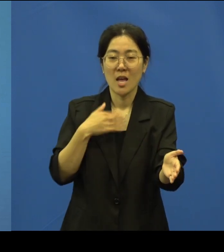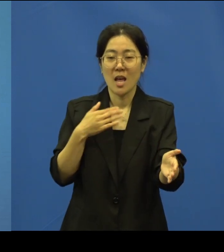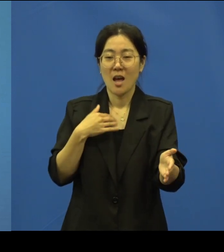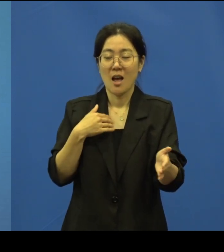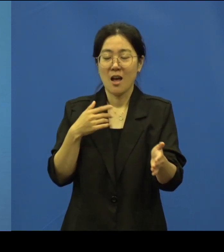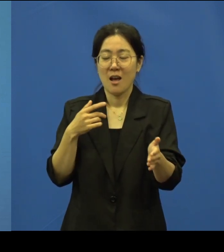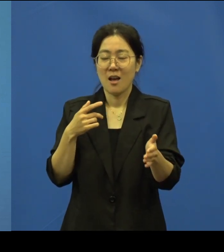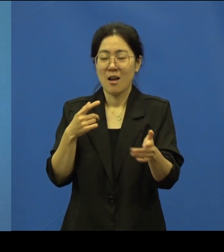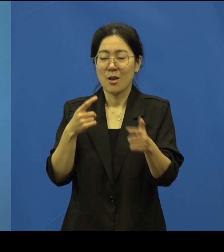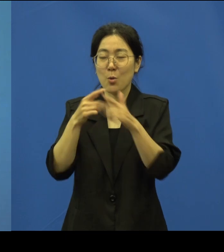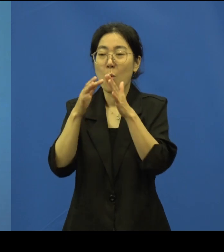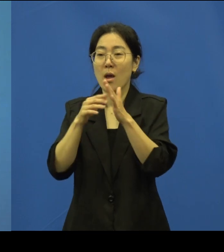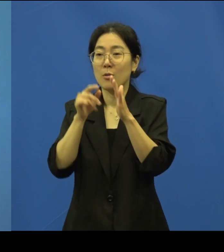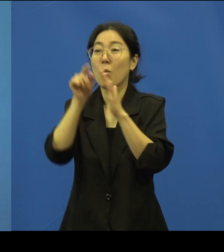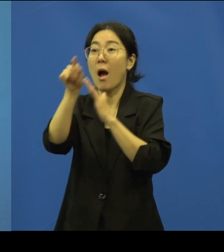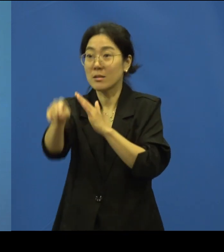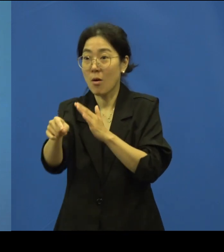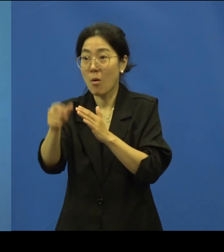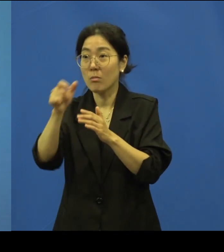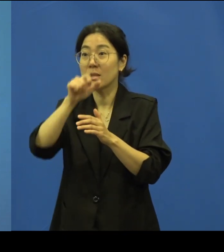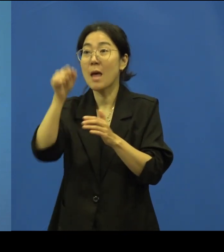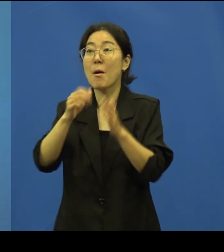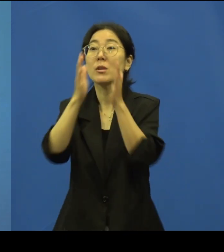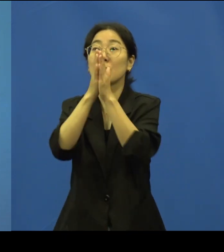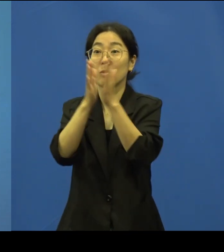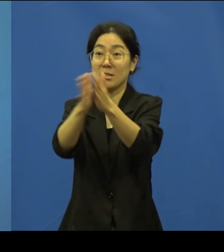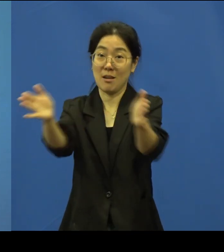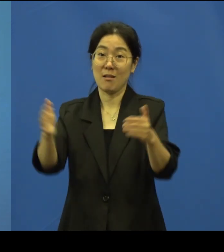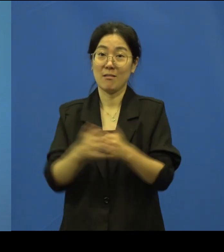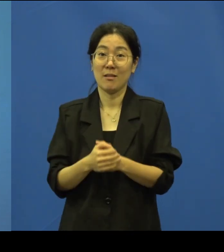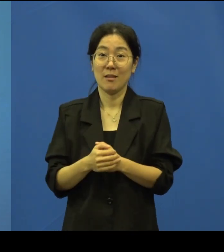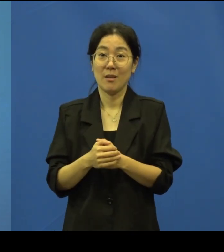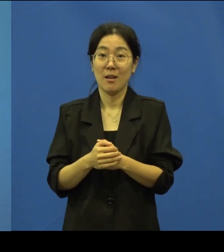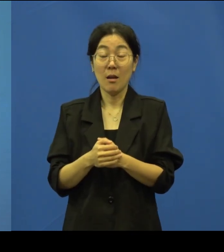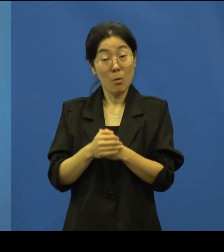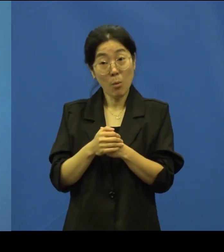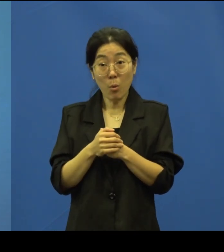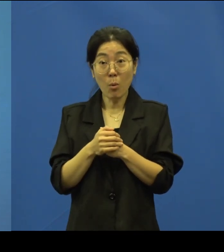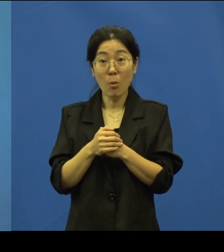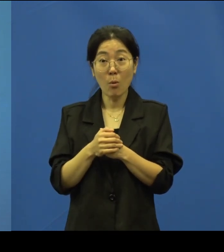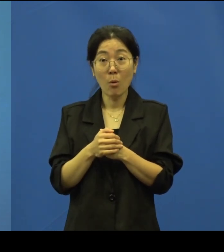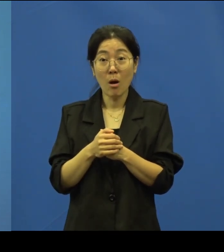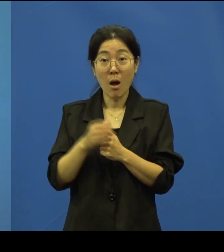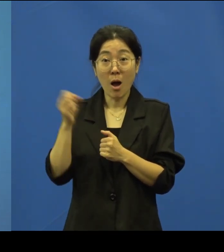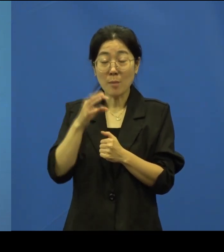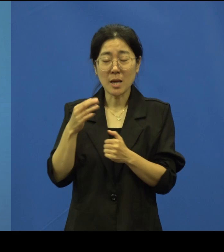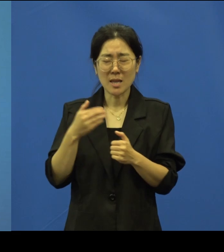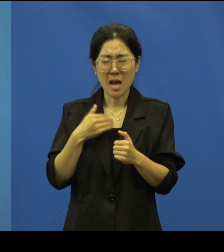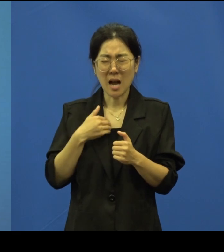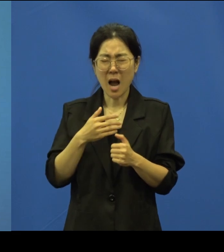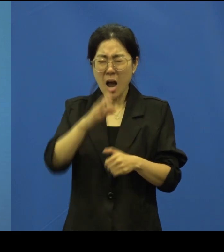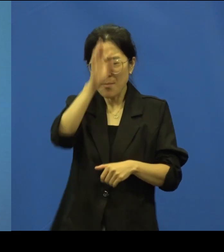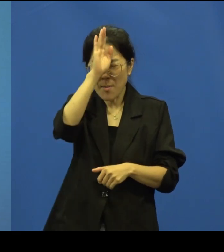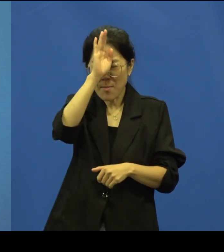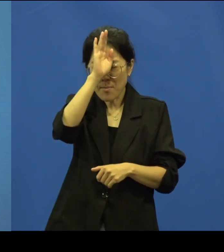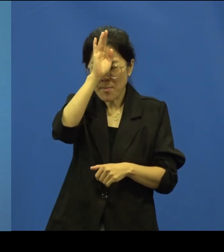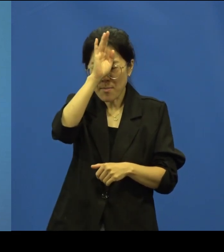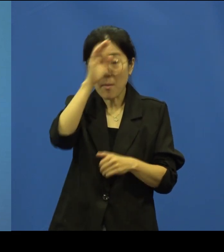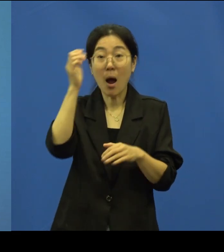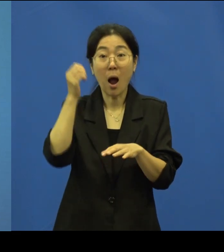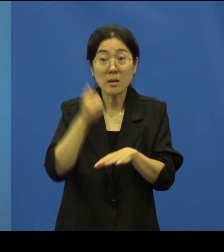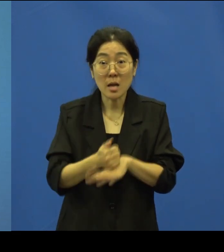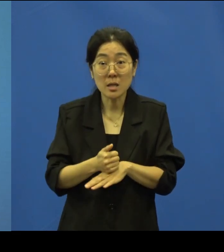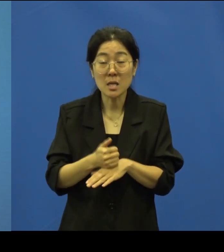교회에 매일 새벽 기도를 가게 된 거예요. 제 아내가 정말 기도의 사람인데 새벽마다 남편을